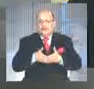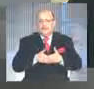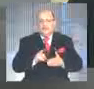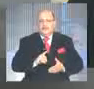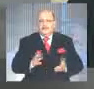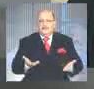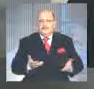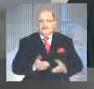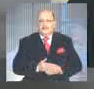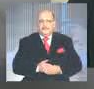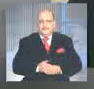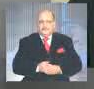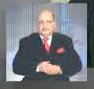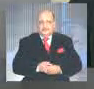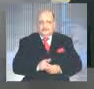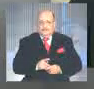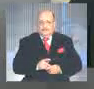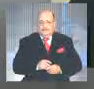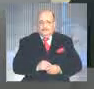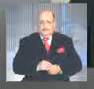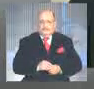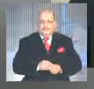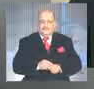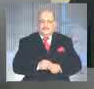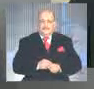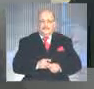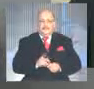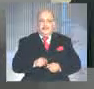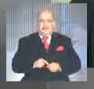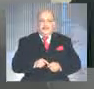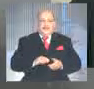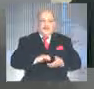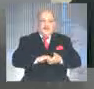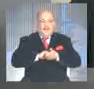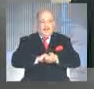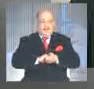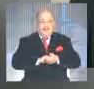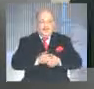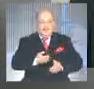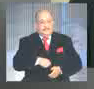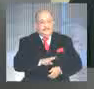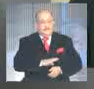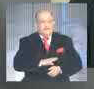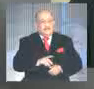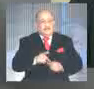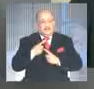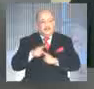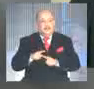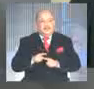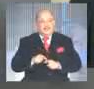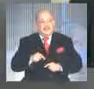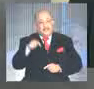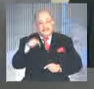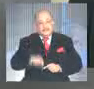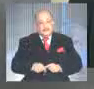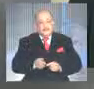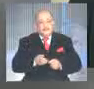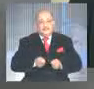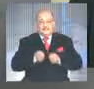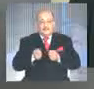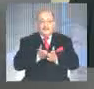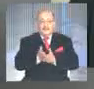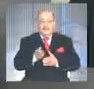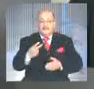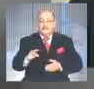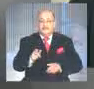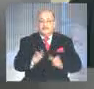أو إحداث شركة وطنية تحل محل هذه الشركات، لكن ما رأنا إلا أن الدولة استغنت على